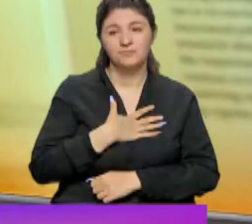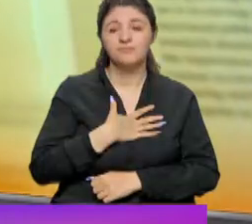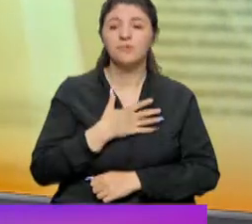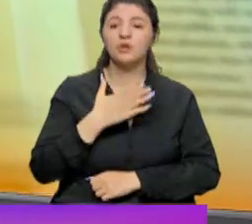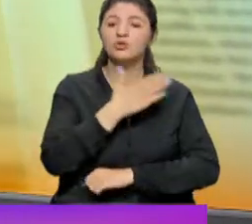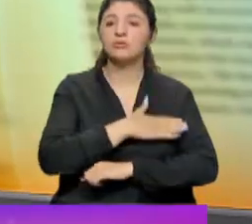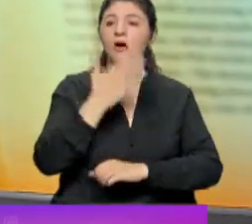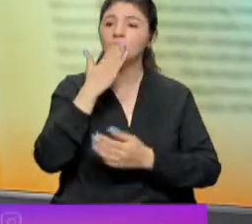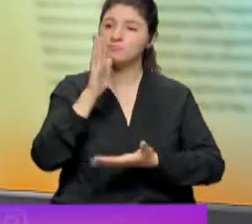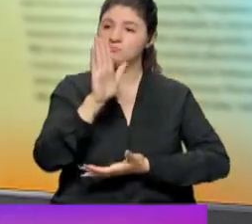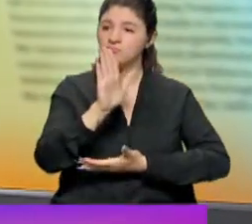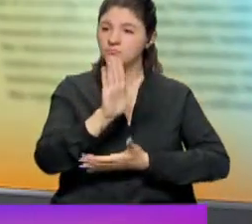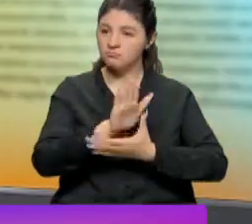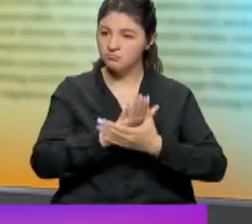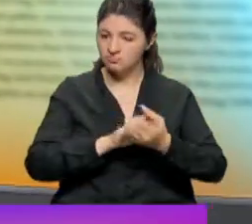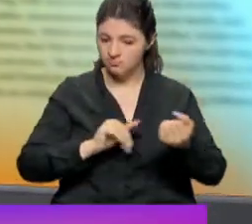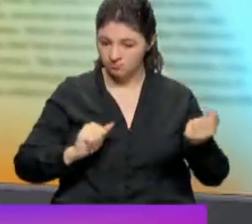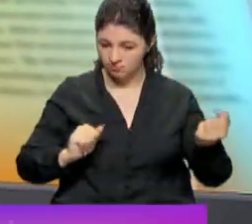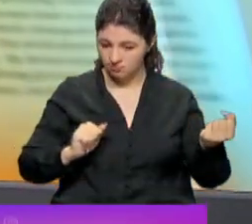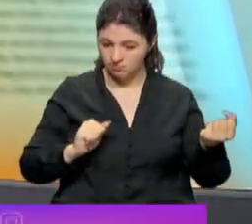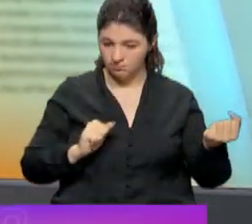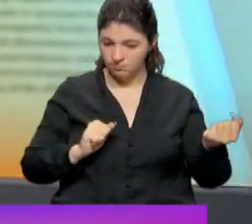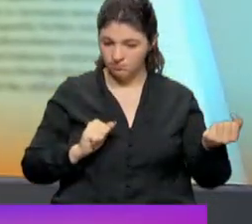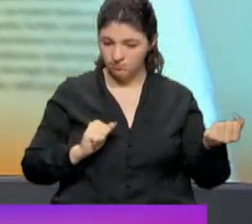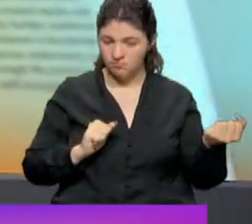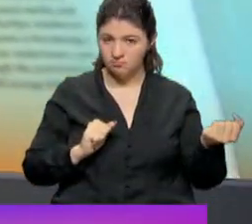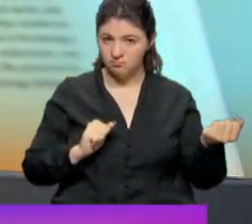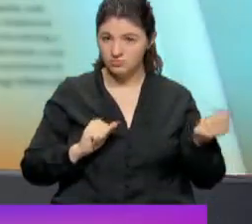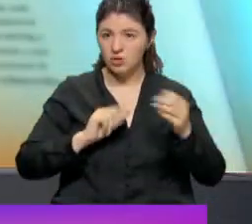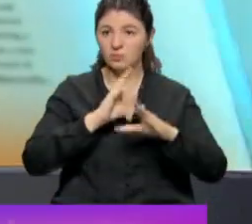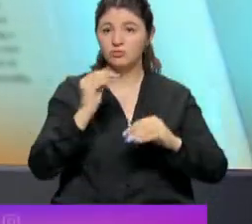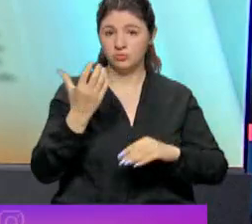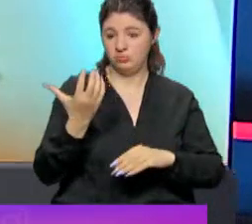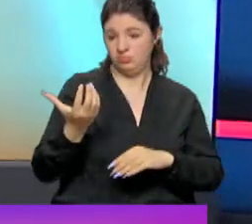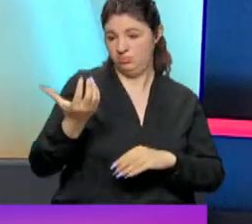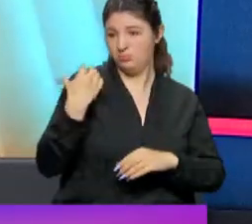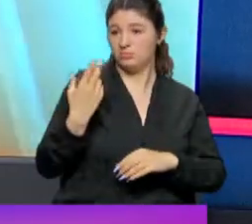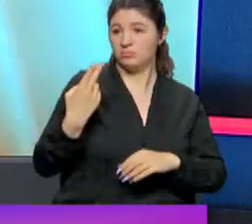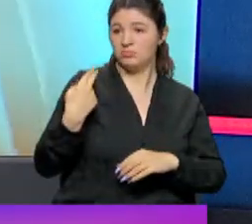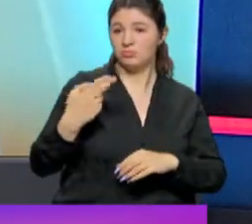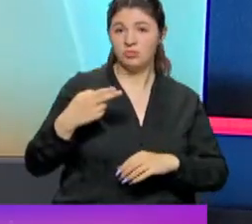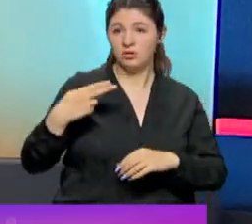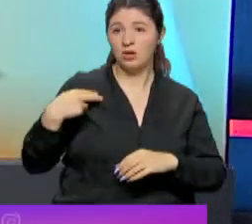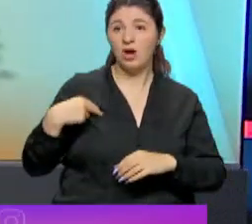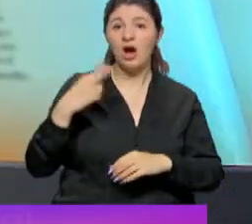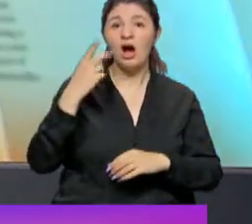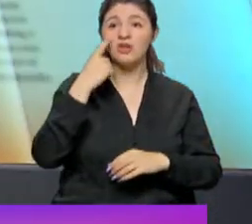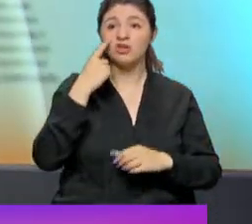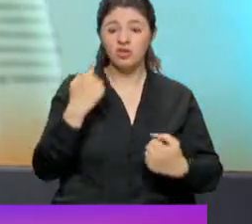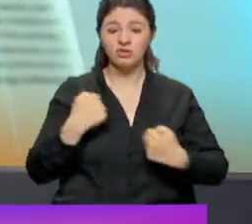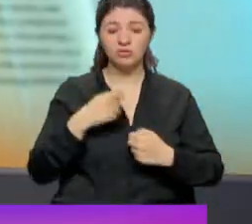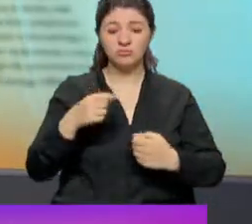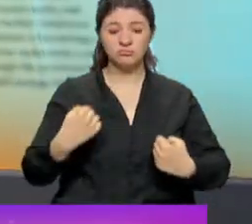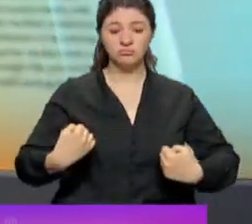ki subay okulları bitirdiniz bütün rütbeleri Atatürk'ün giydiği